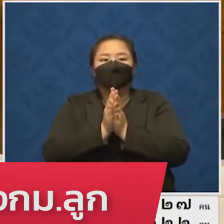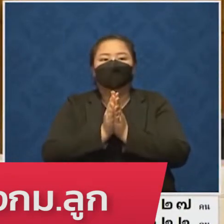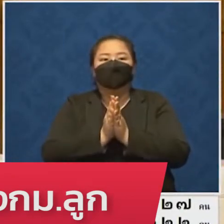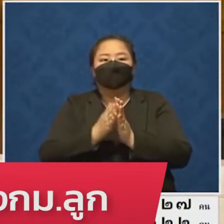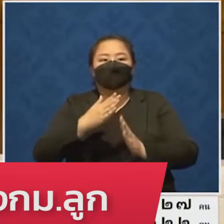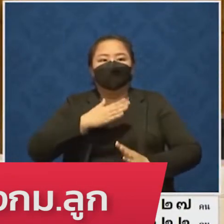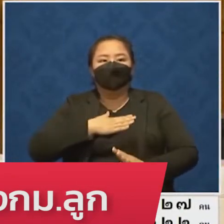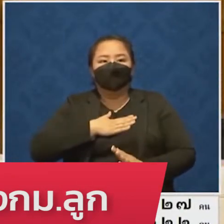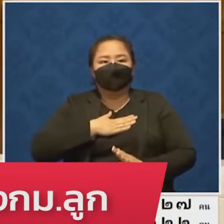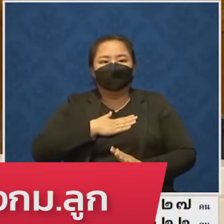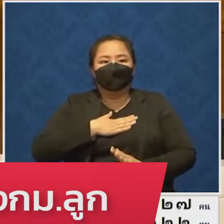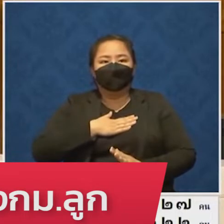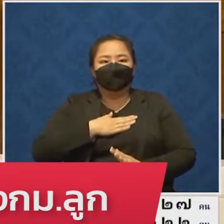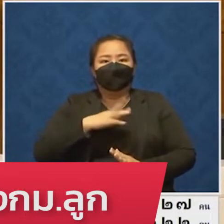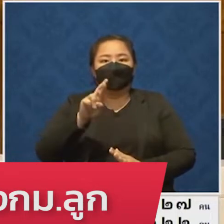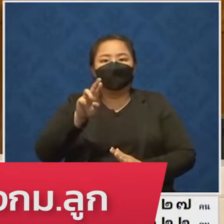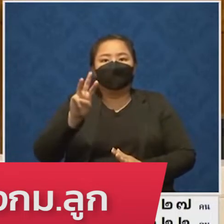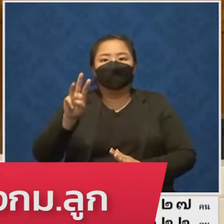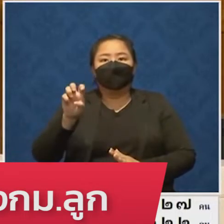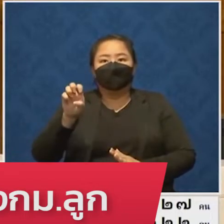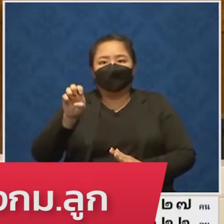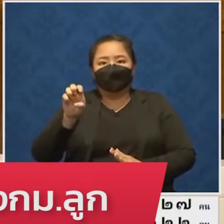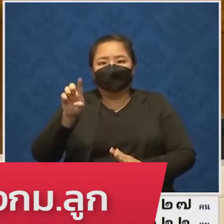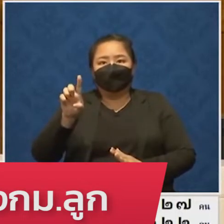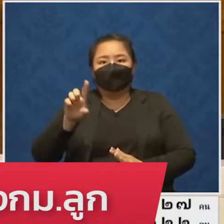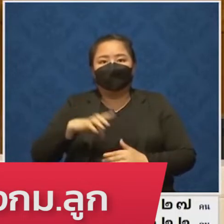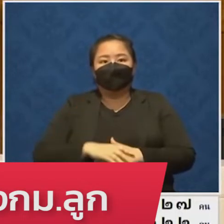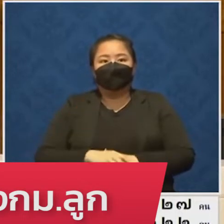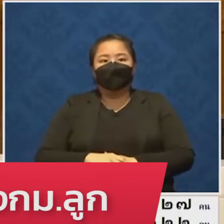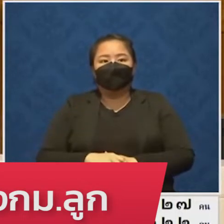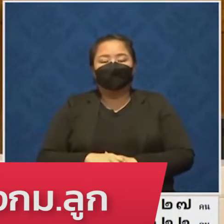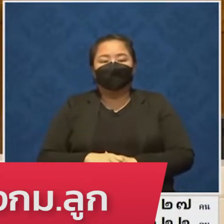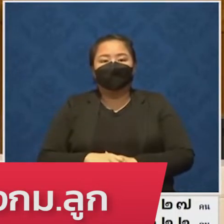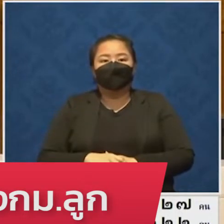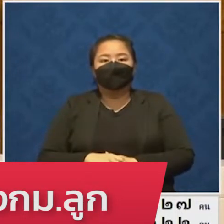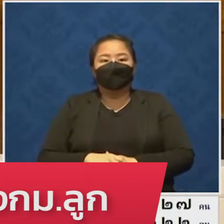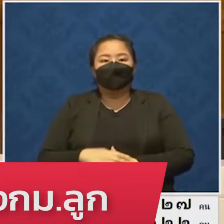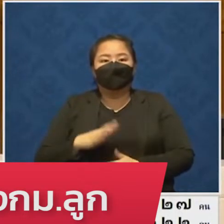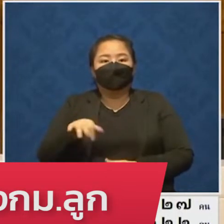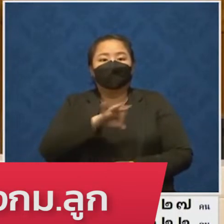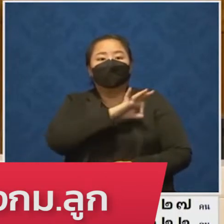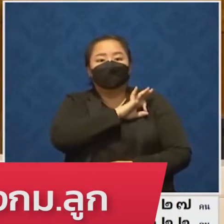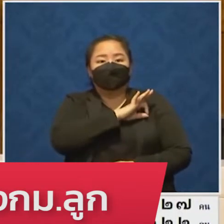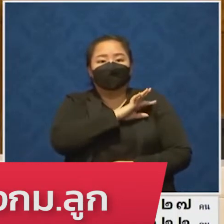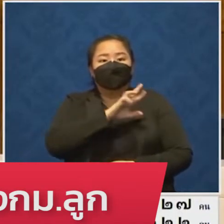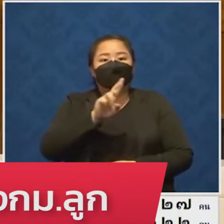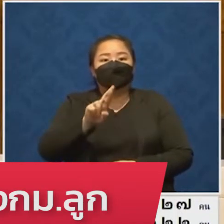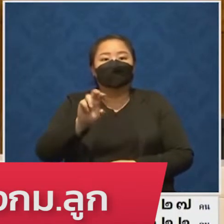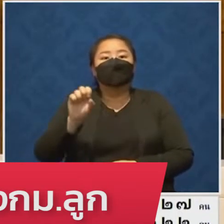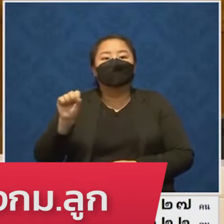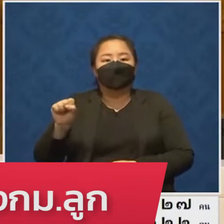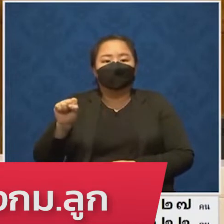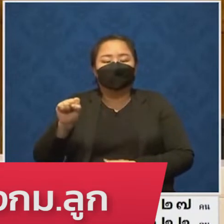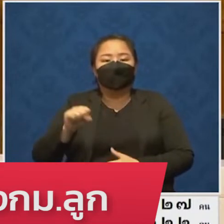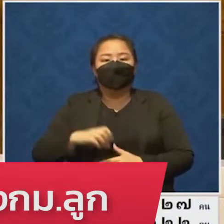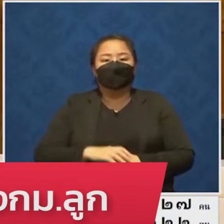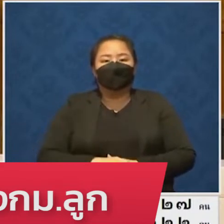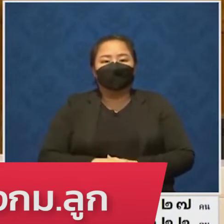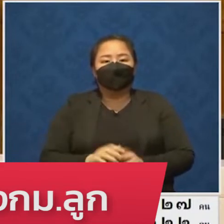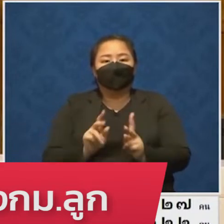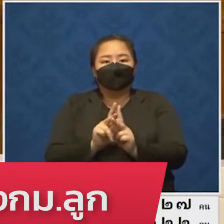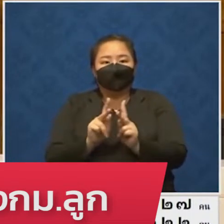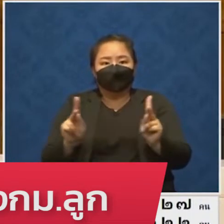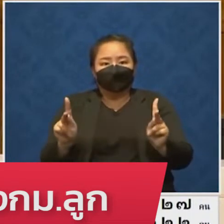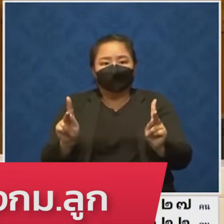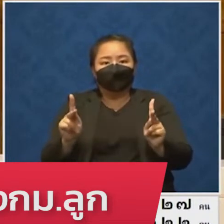ลงมติในมาตราที่ 23ส่งผลกระทบต่อมาตราที่เหลือจนไม่สามารถพิจารณาต่อในมาตราอื่นได้ทำให้นาย